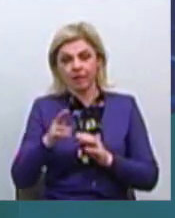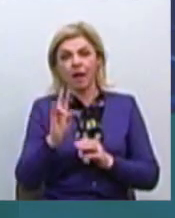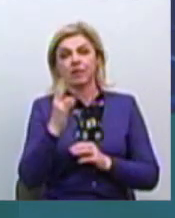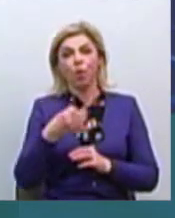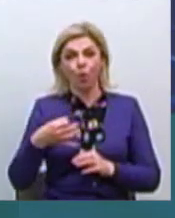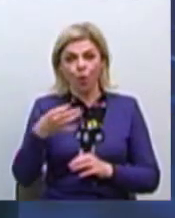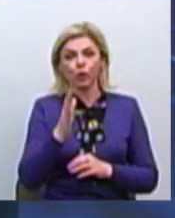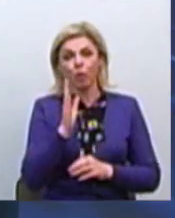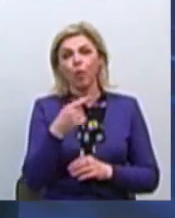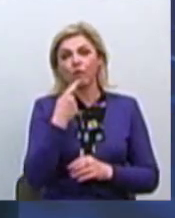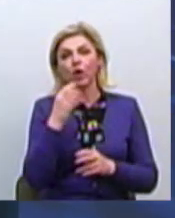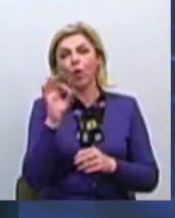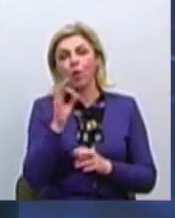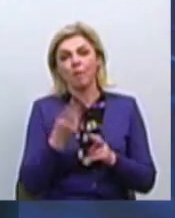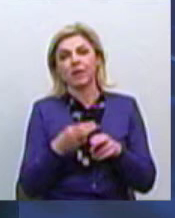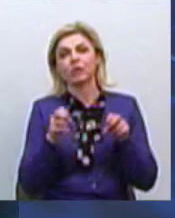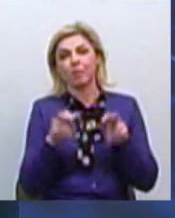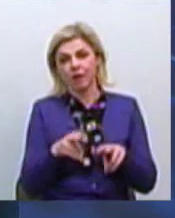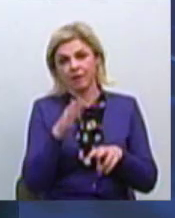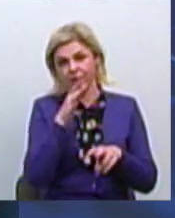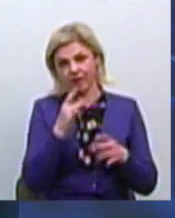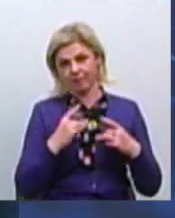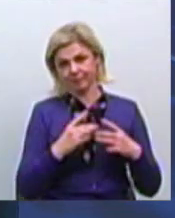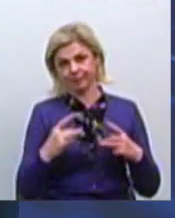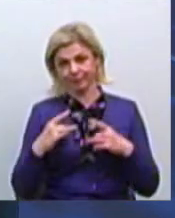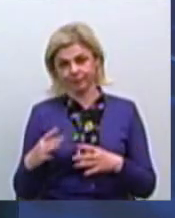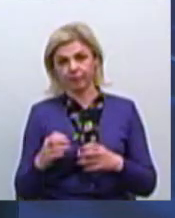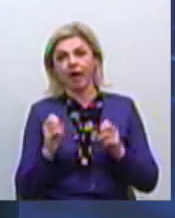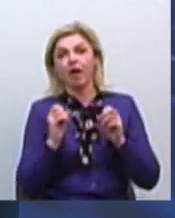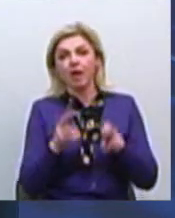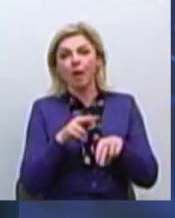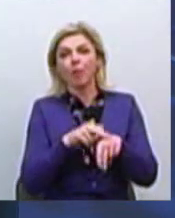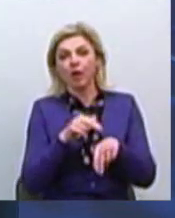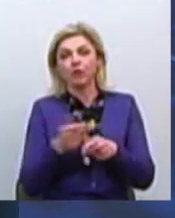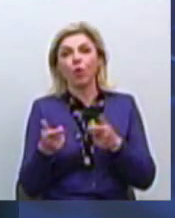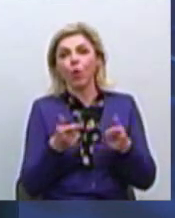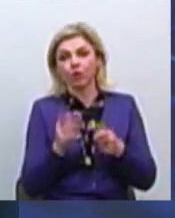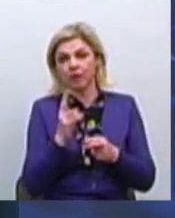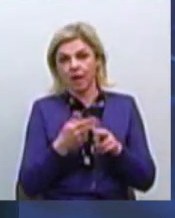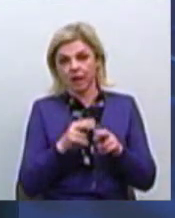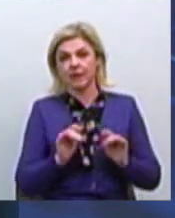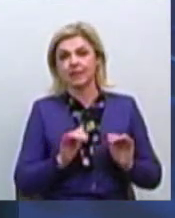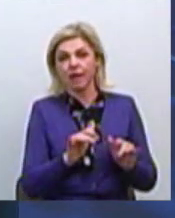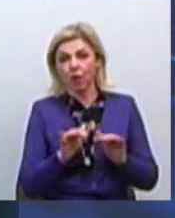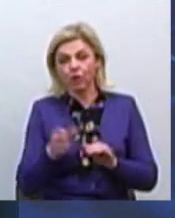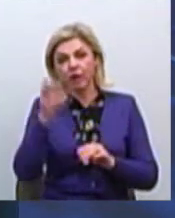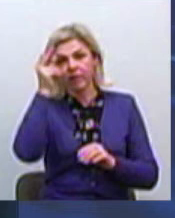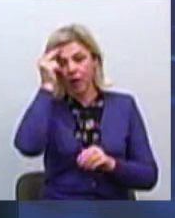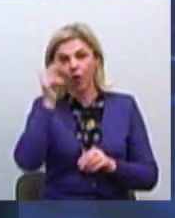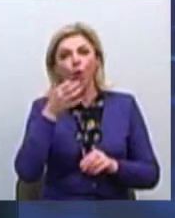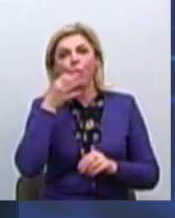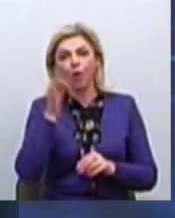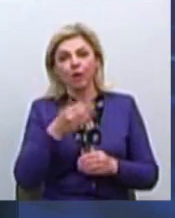про безпеку громадян під час урочистостей. Як поліція готується до цьогорічних заходів, враховуючи